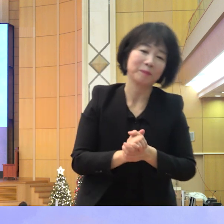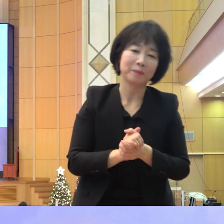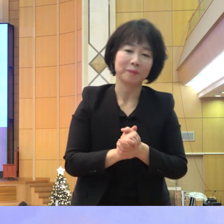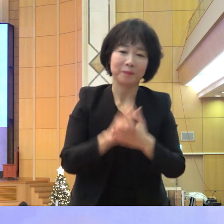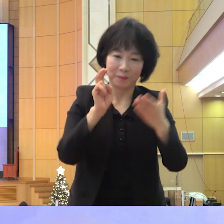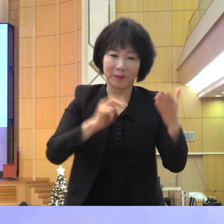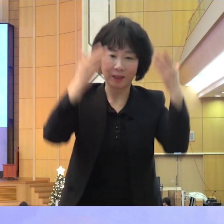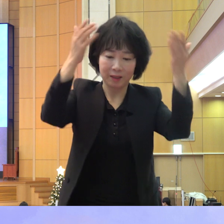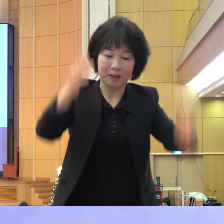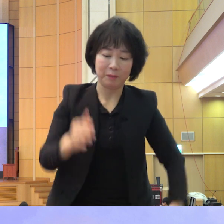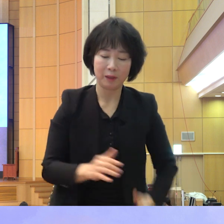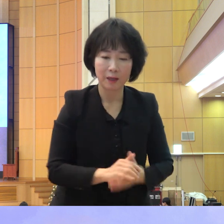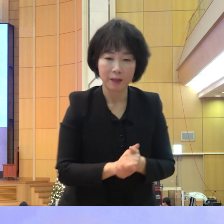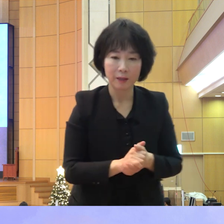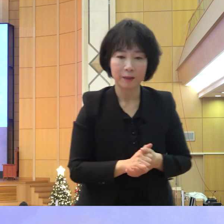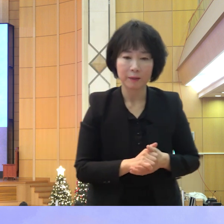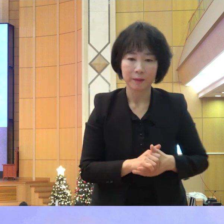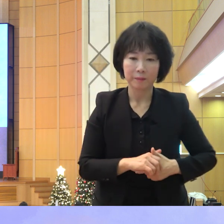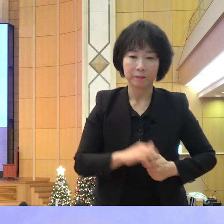찬양하겠습니다.